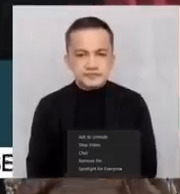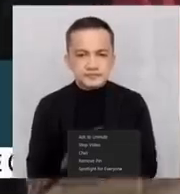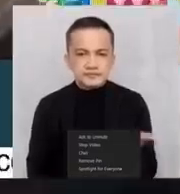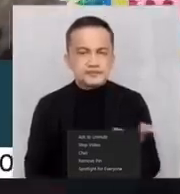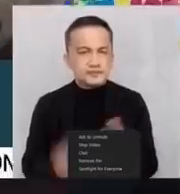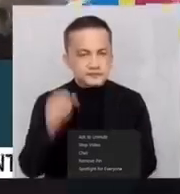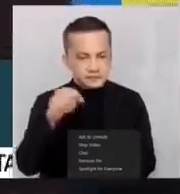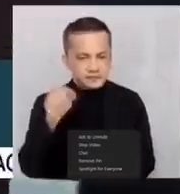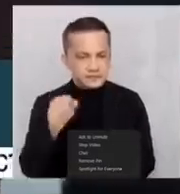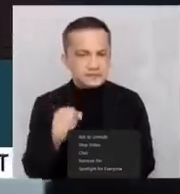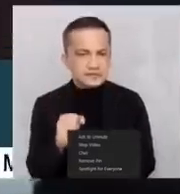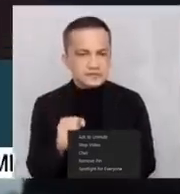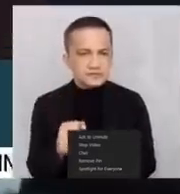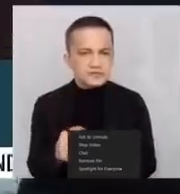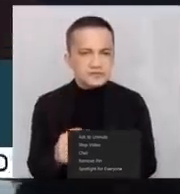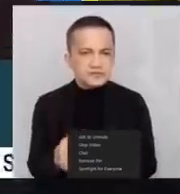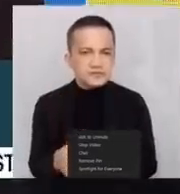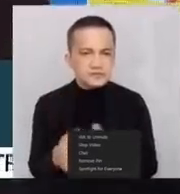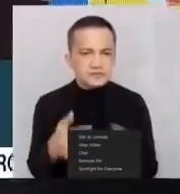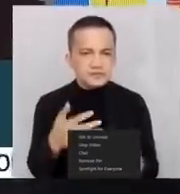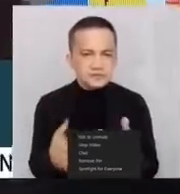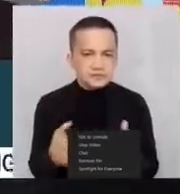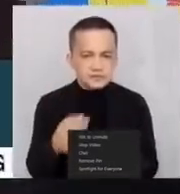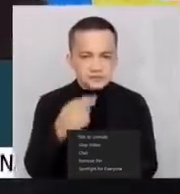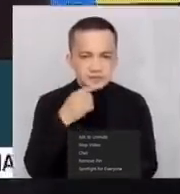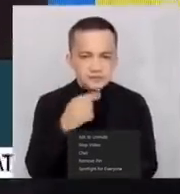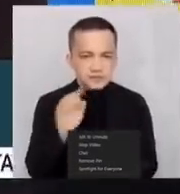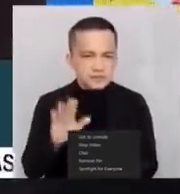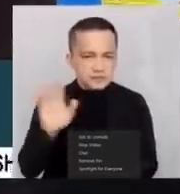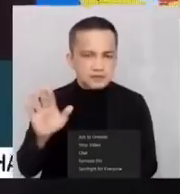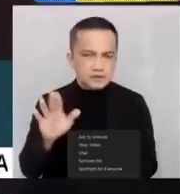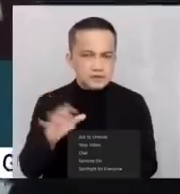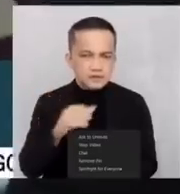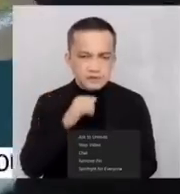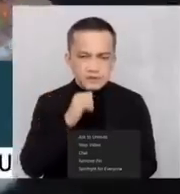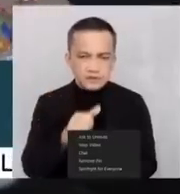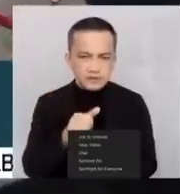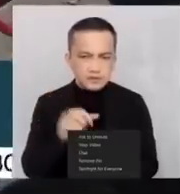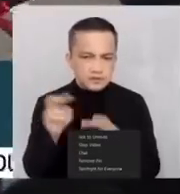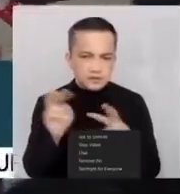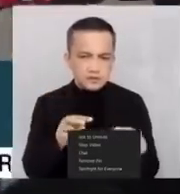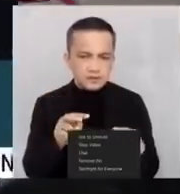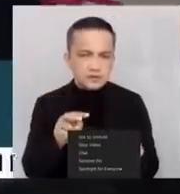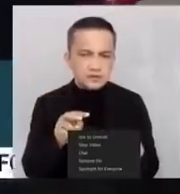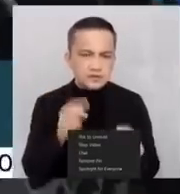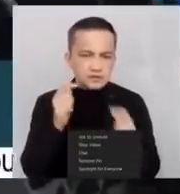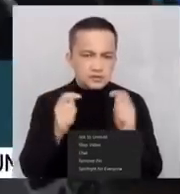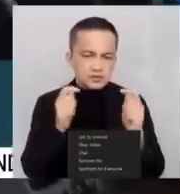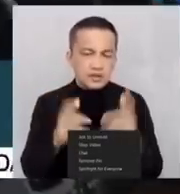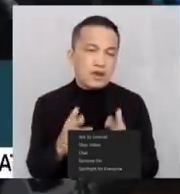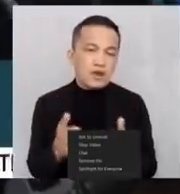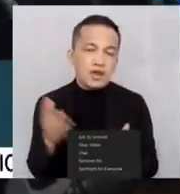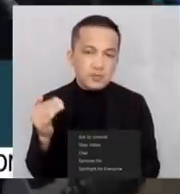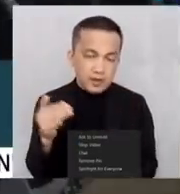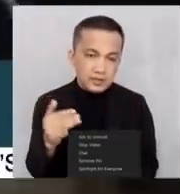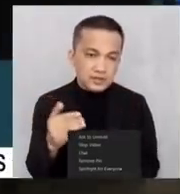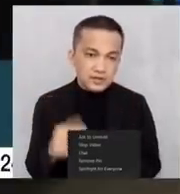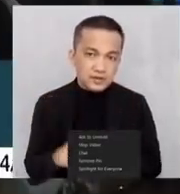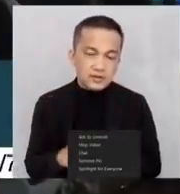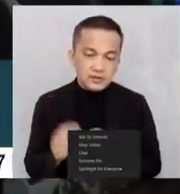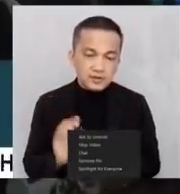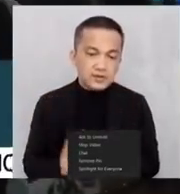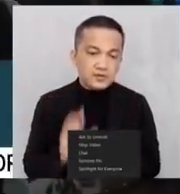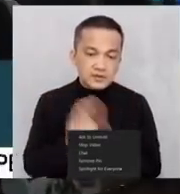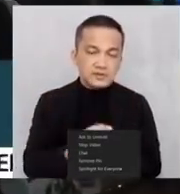mga nagsasabi din sila na hindi naman daw itinitignan ng mga turista. Eh bakit pa tayo maglalaan ng budget